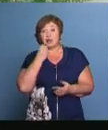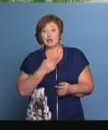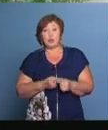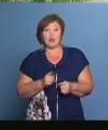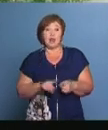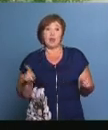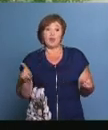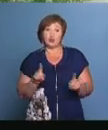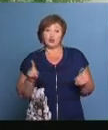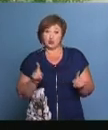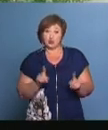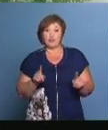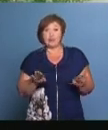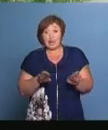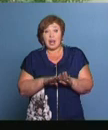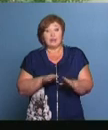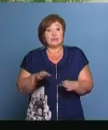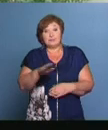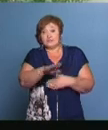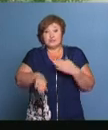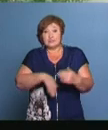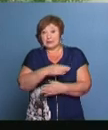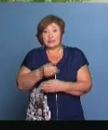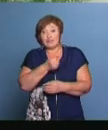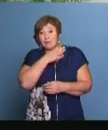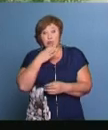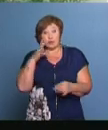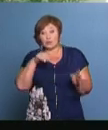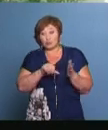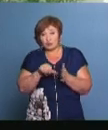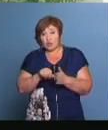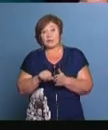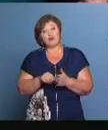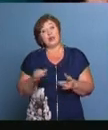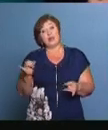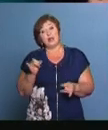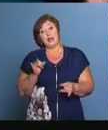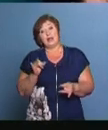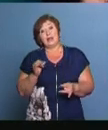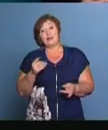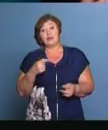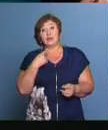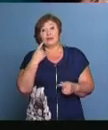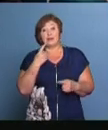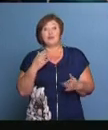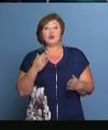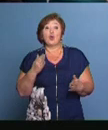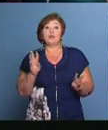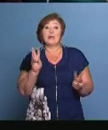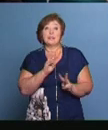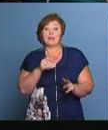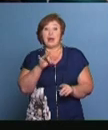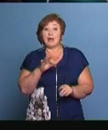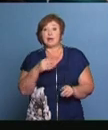что это такая вот закваска, из которой иногда вырастают настоящие профессионалы. Фестиваль длится 3 дня. В